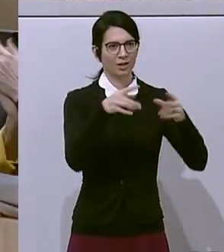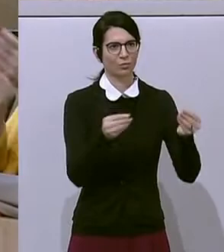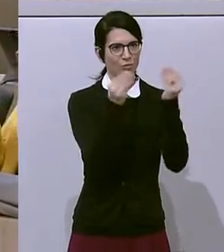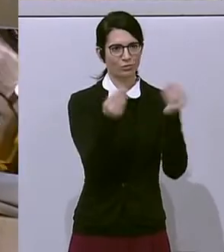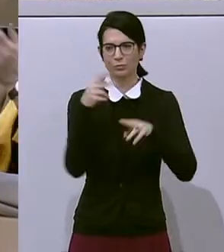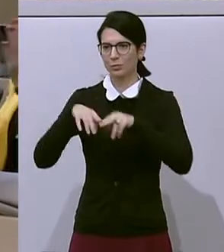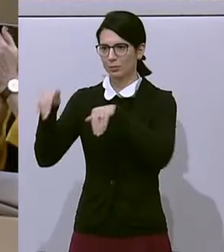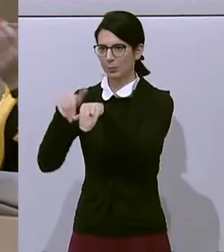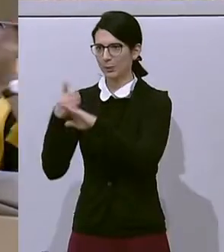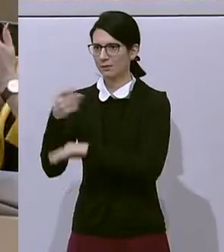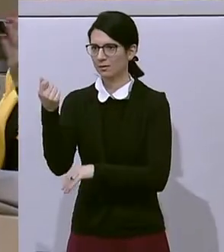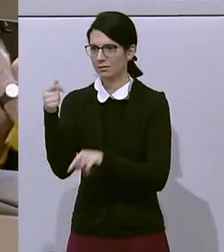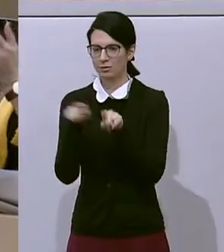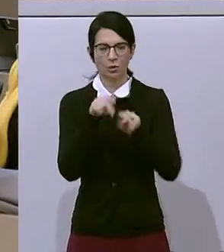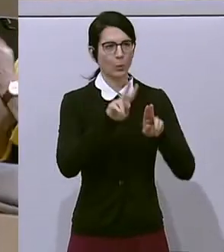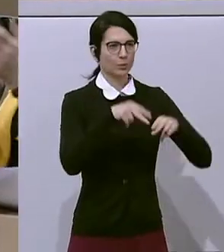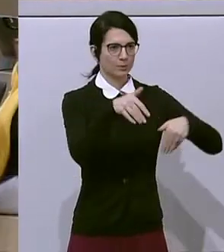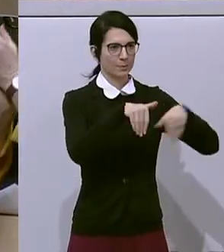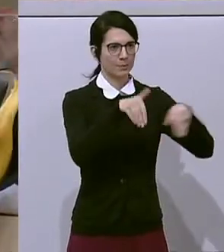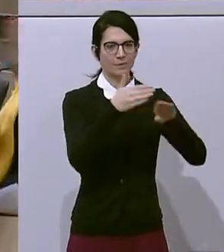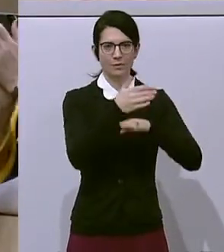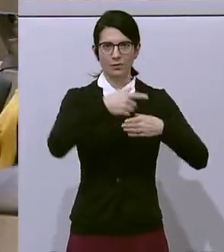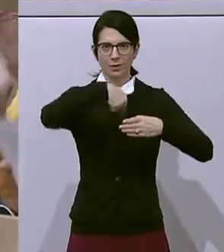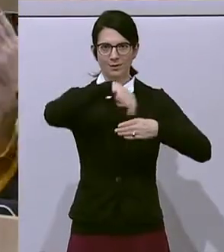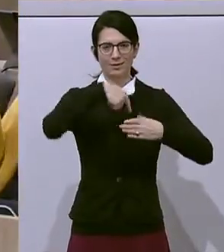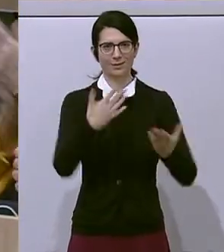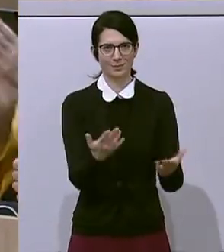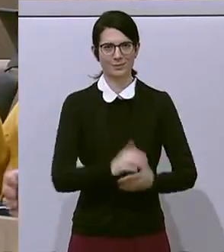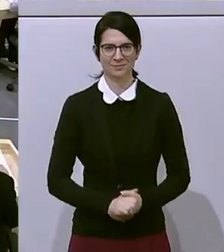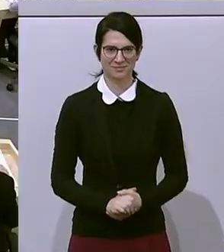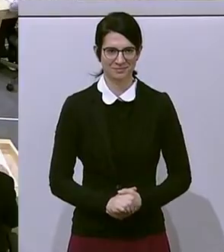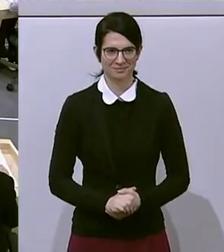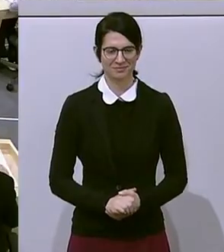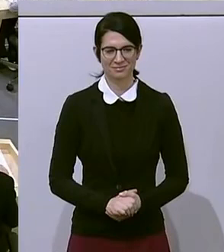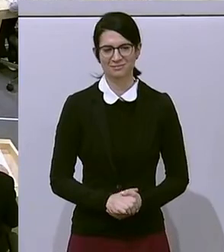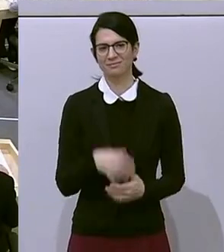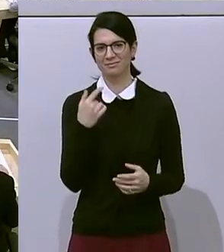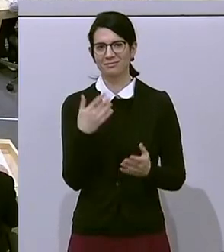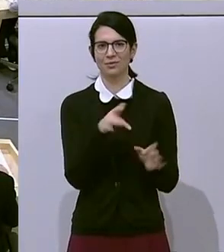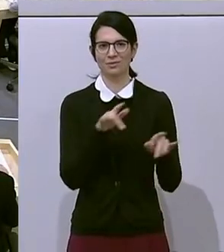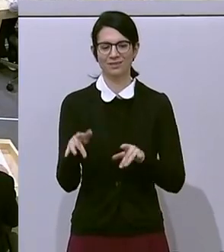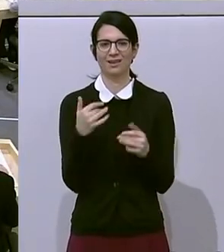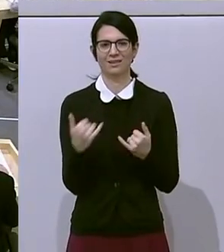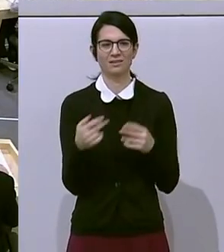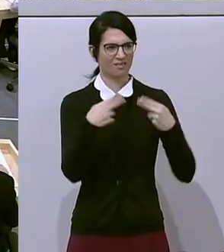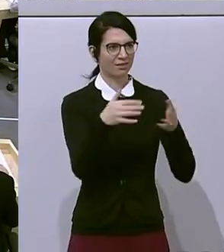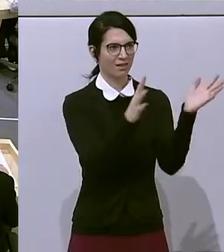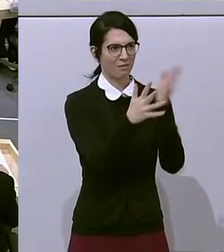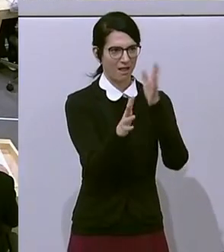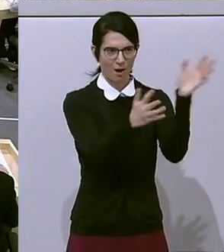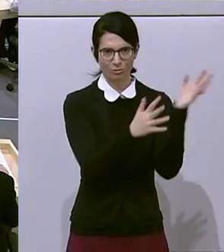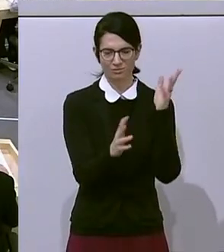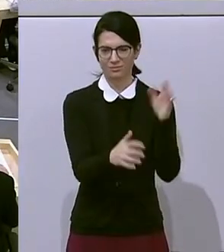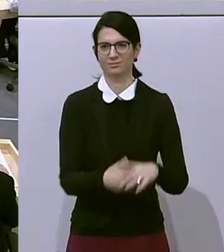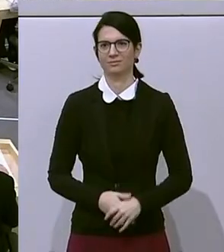Müller. Er wird als Nächster das Wort ergreifen. Die heutige Sondersitzung ist nicht